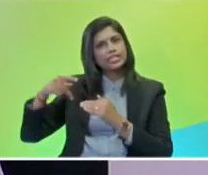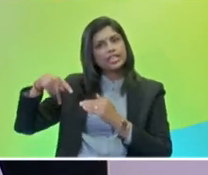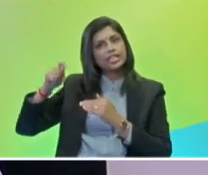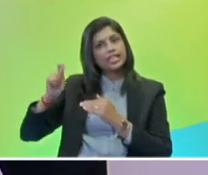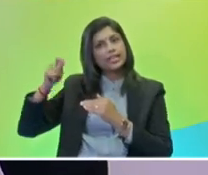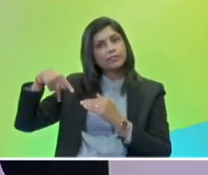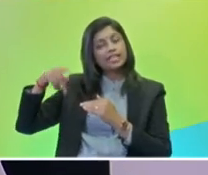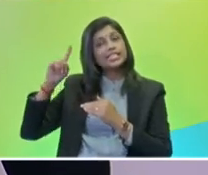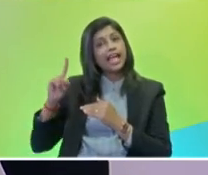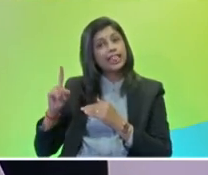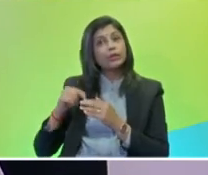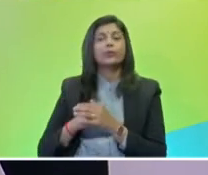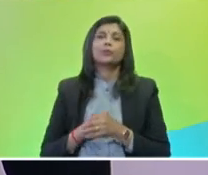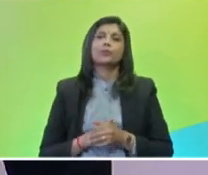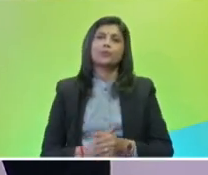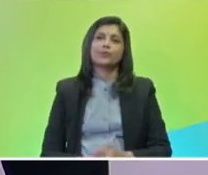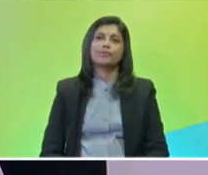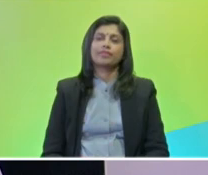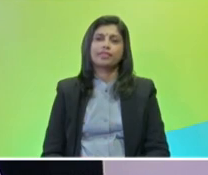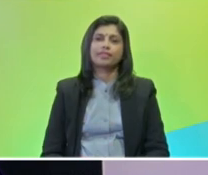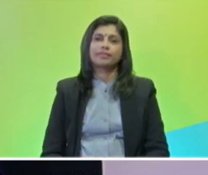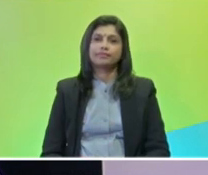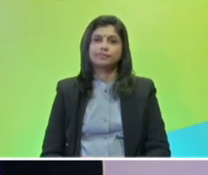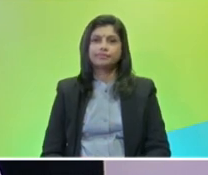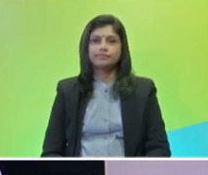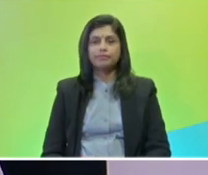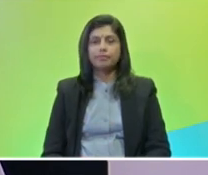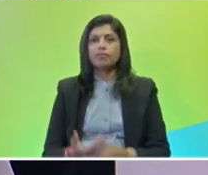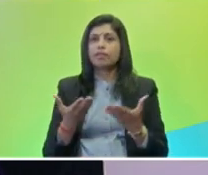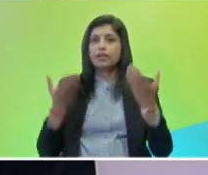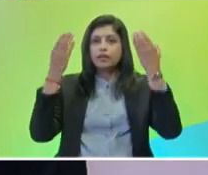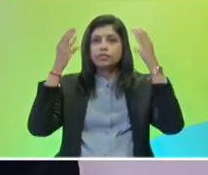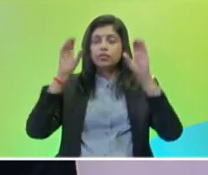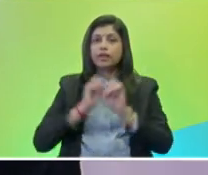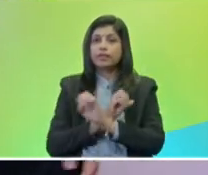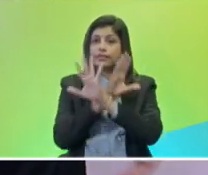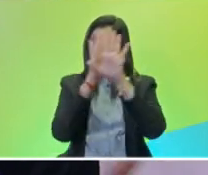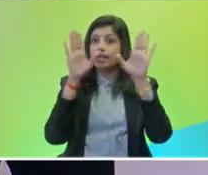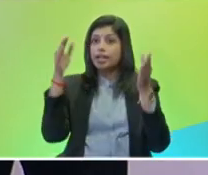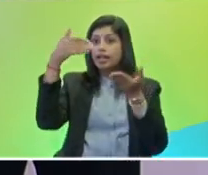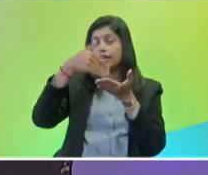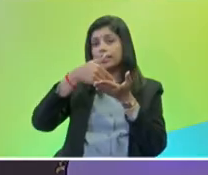mendapatkan Saya lagi tinggi di dalam pernikahan jasmani ini silahkan